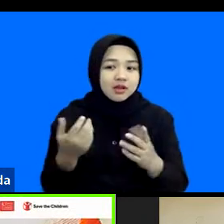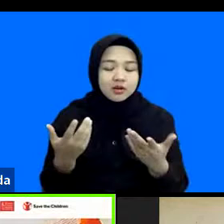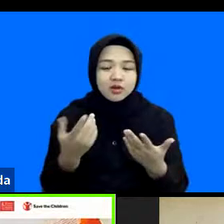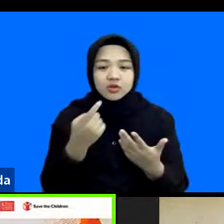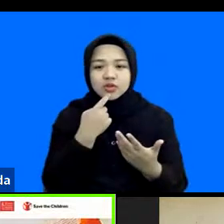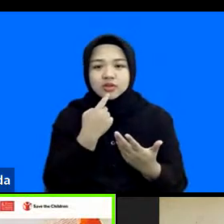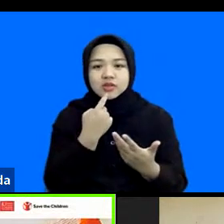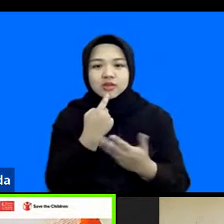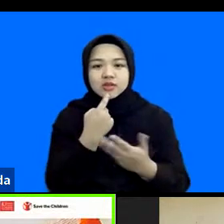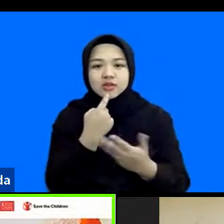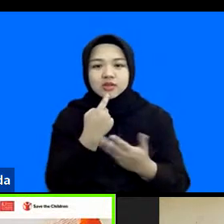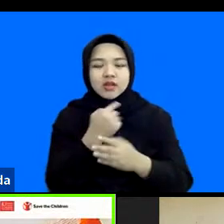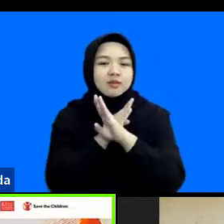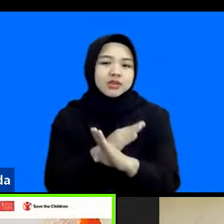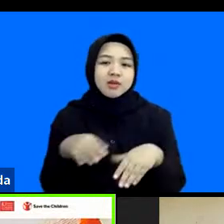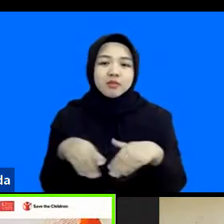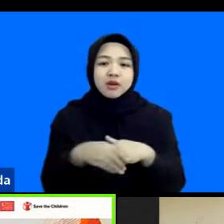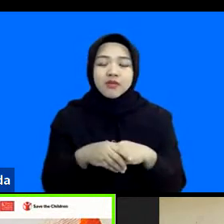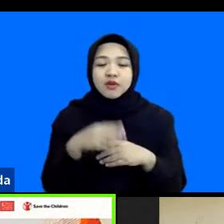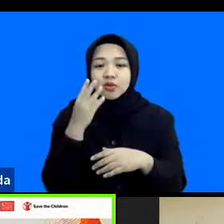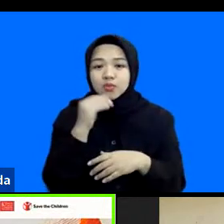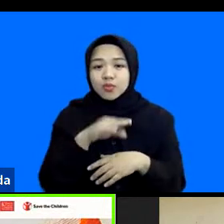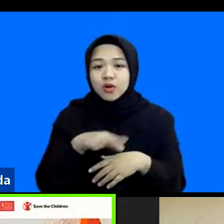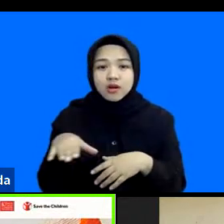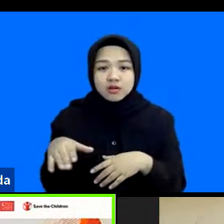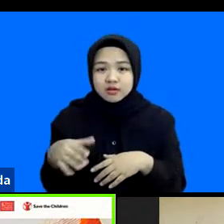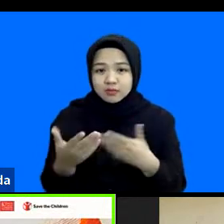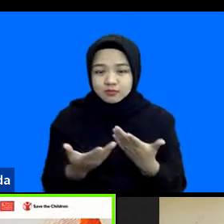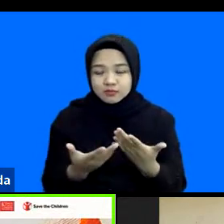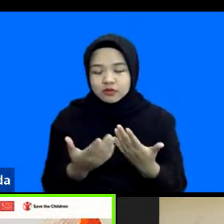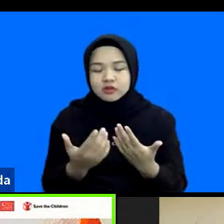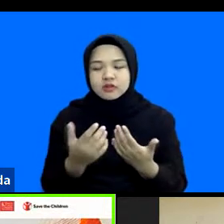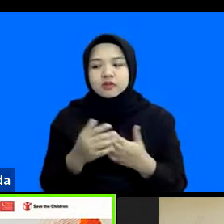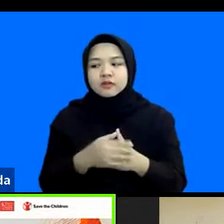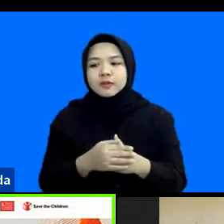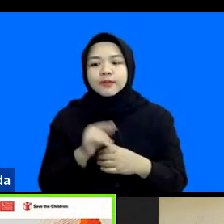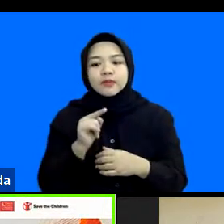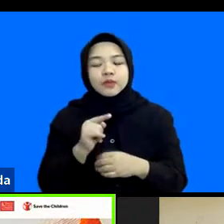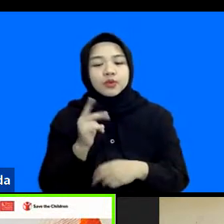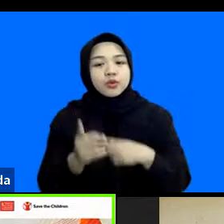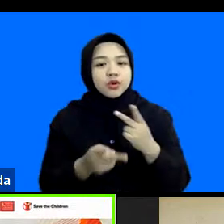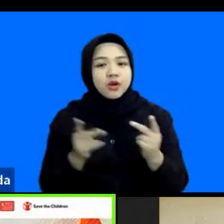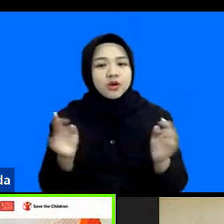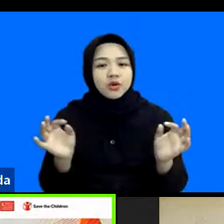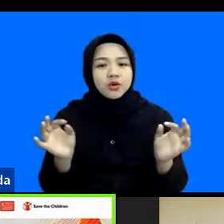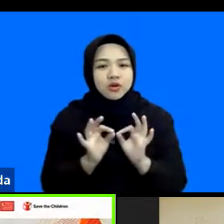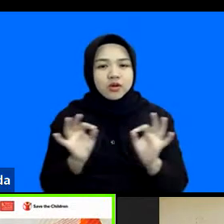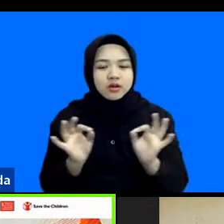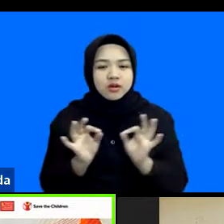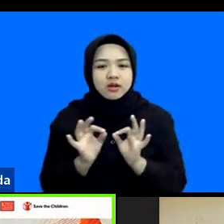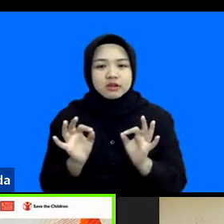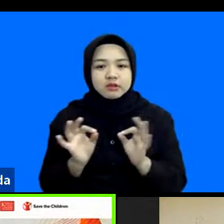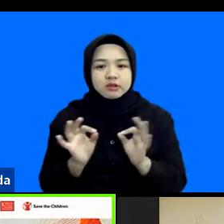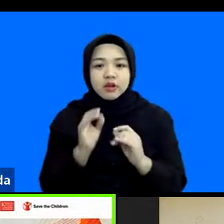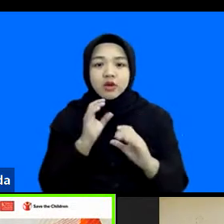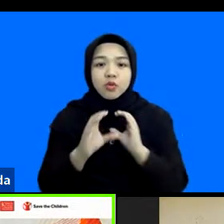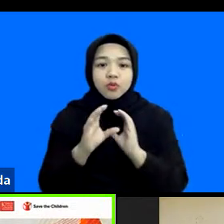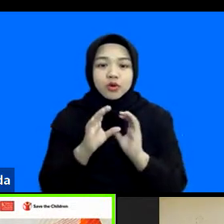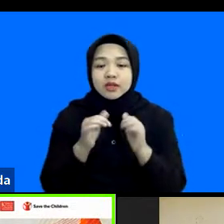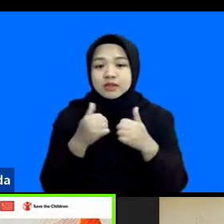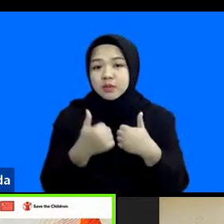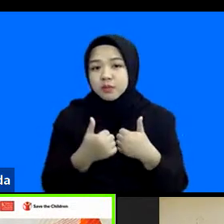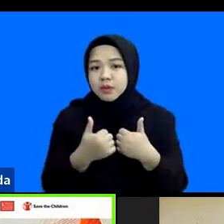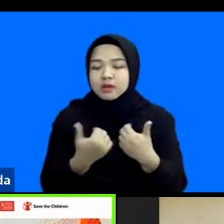tentang cegah perkawinan usia anak misalnya gitu. Nah, itu kalau tidak ada komunikasi yang